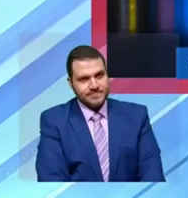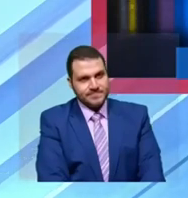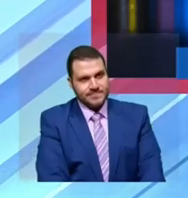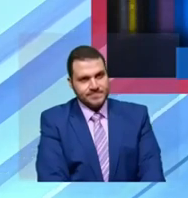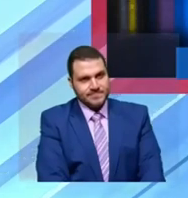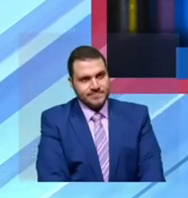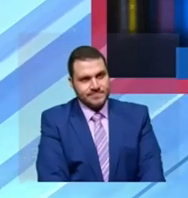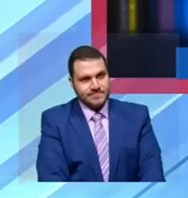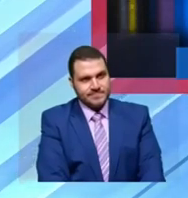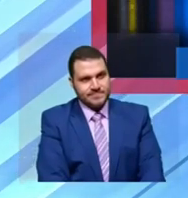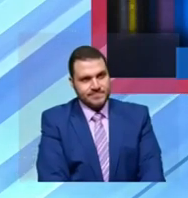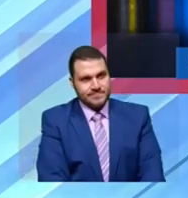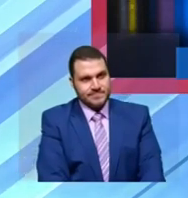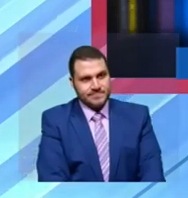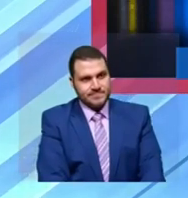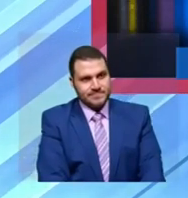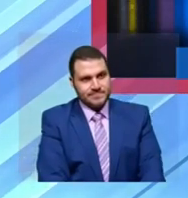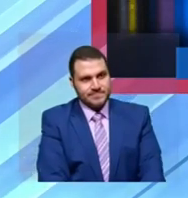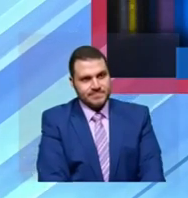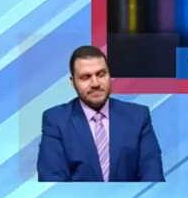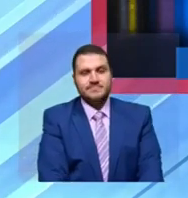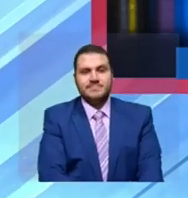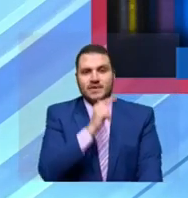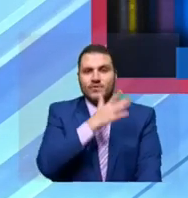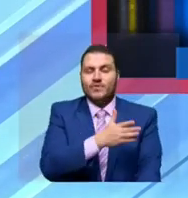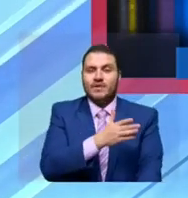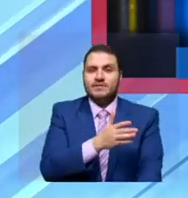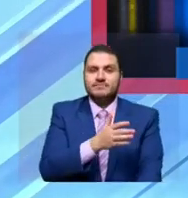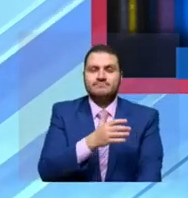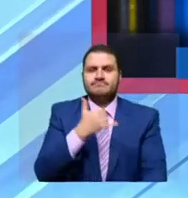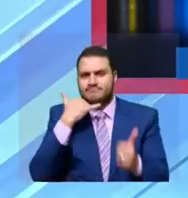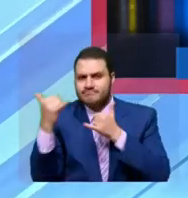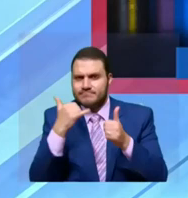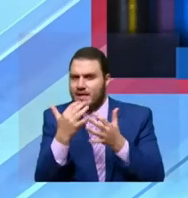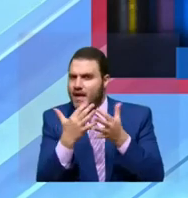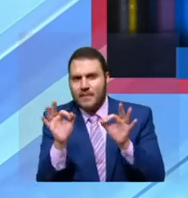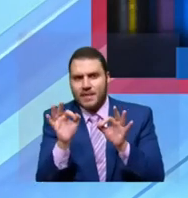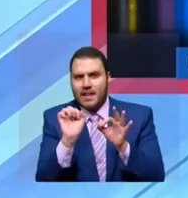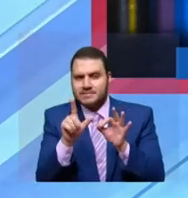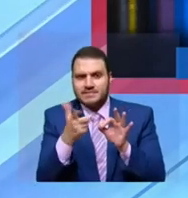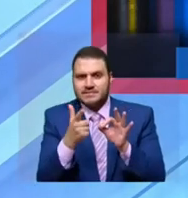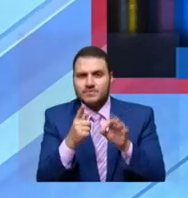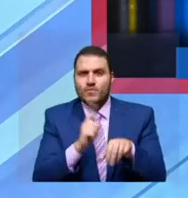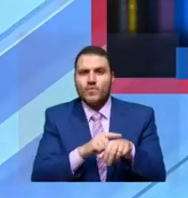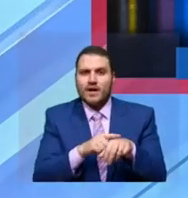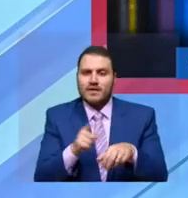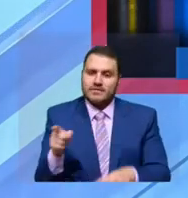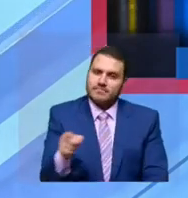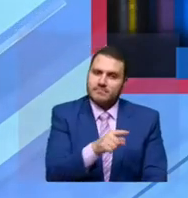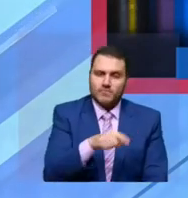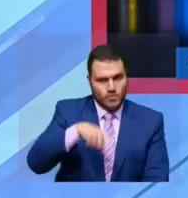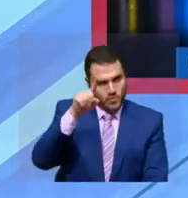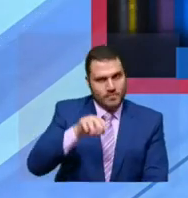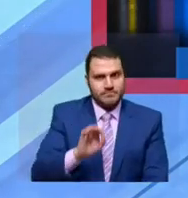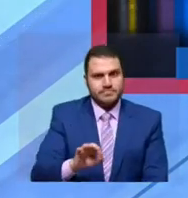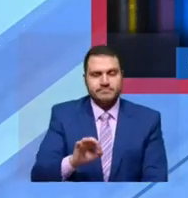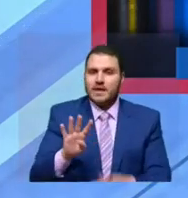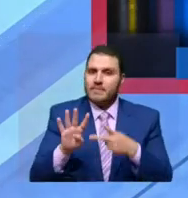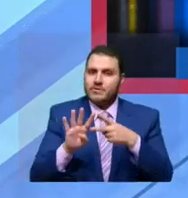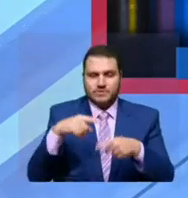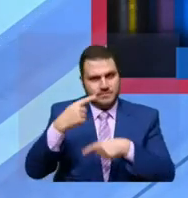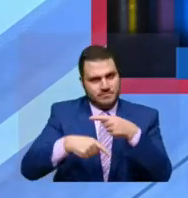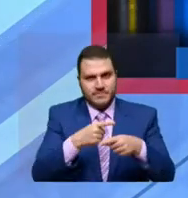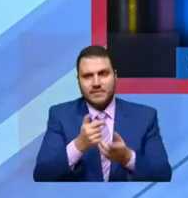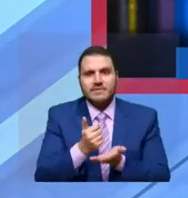تفضلي. عفوا، بس الخدمات اللي تم تقديمها للجمهور من خلال الفترة هذه بشكل عام هي